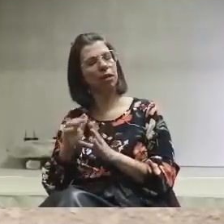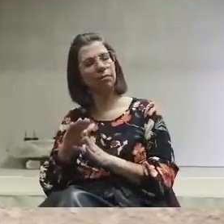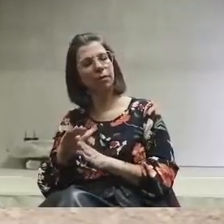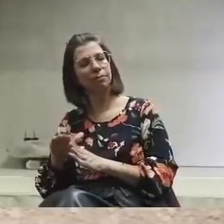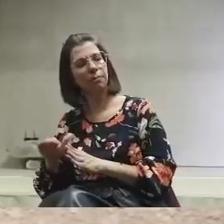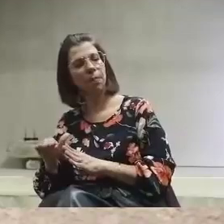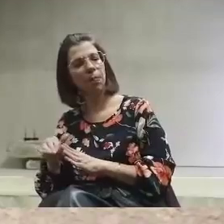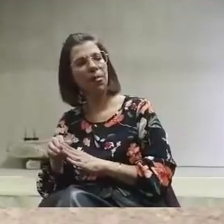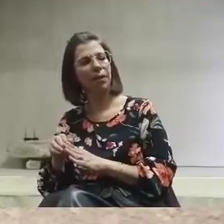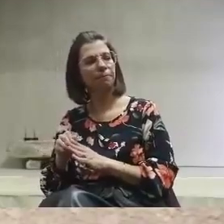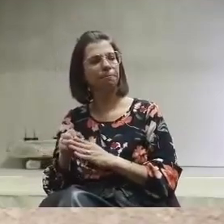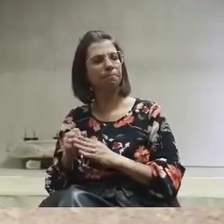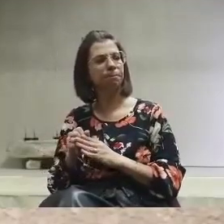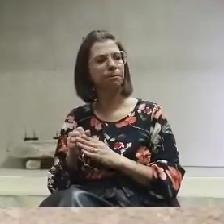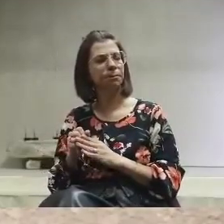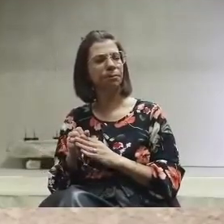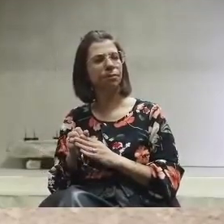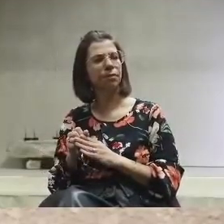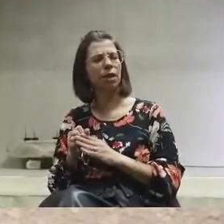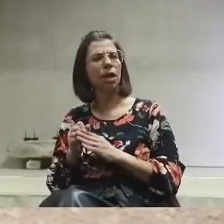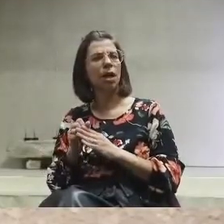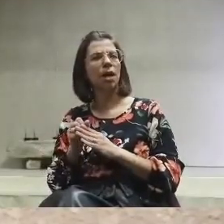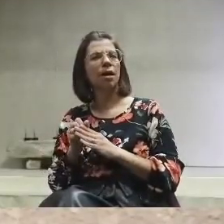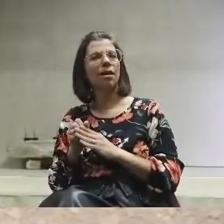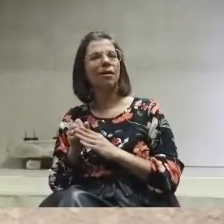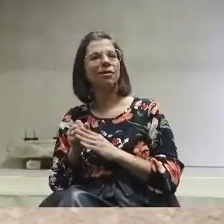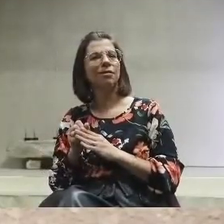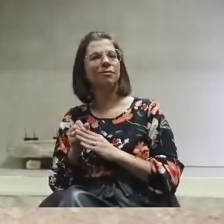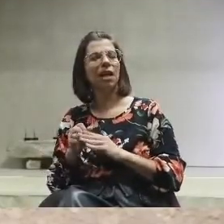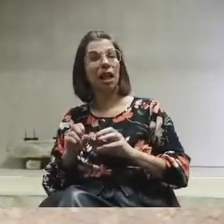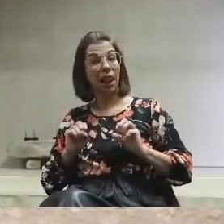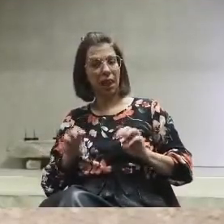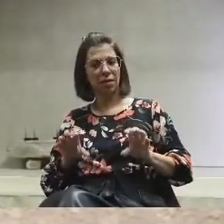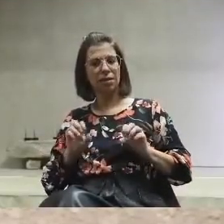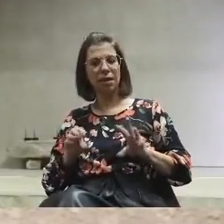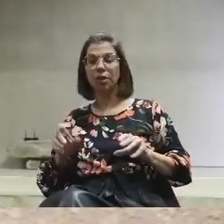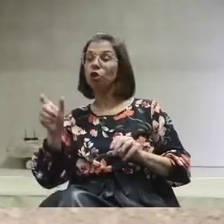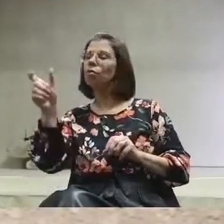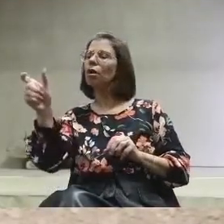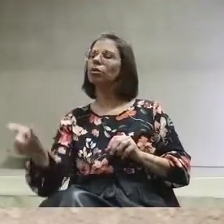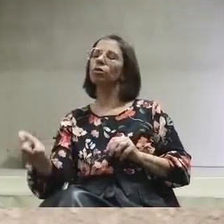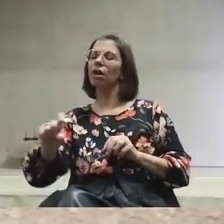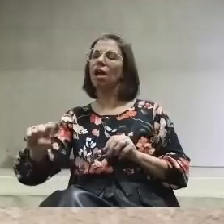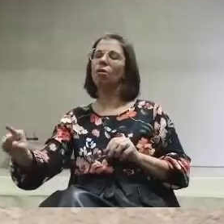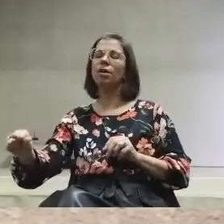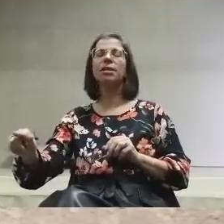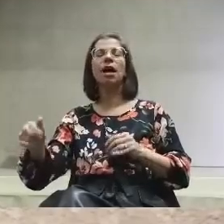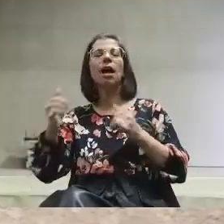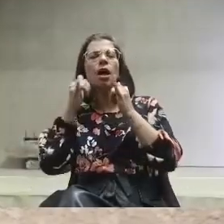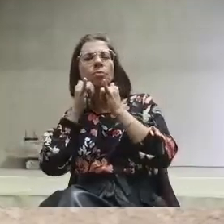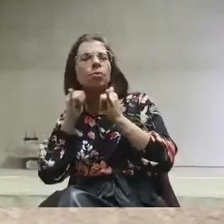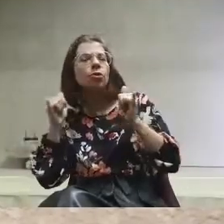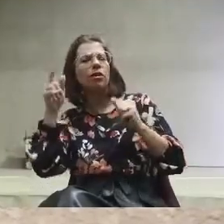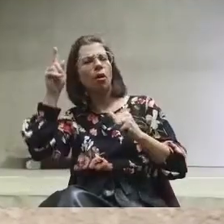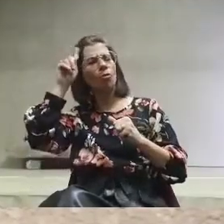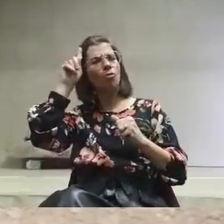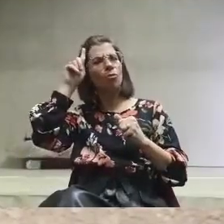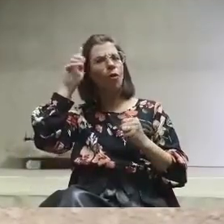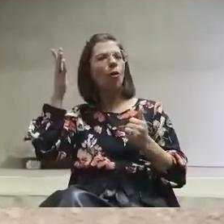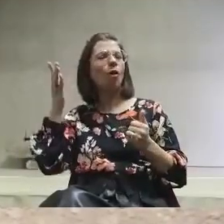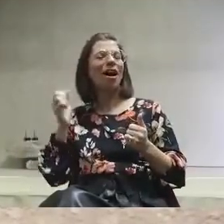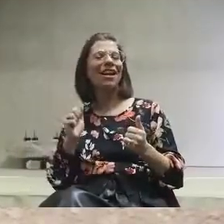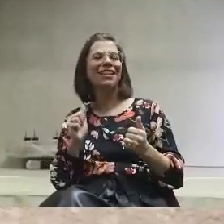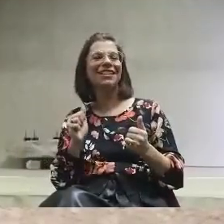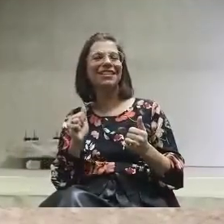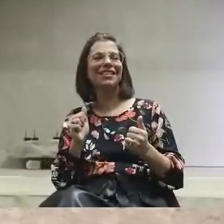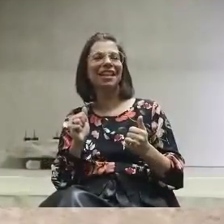parce que c'est là que nous obtenons la justice de Dieu. C'est là que nous sommes